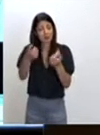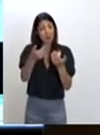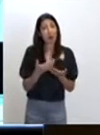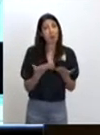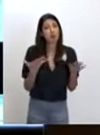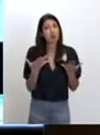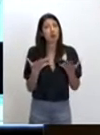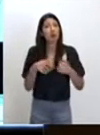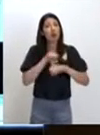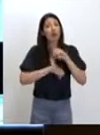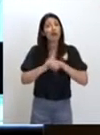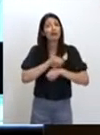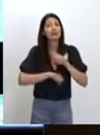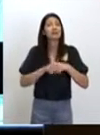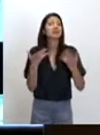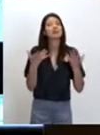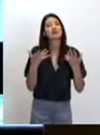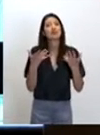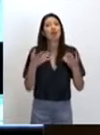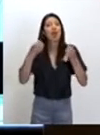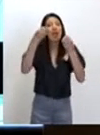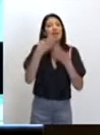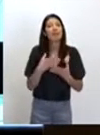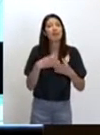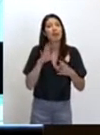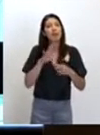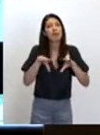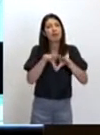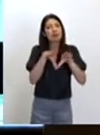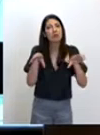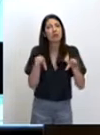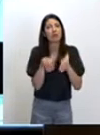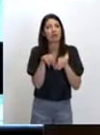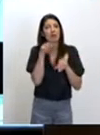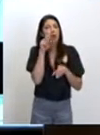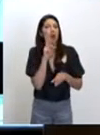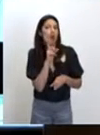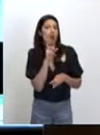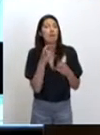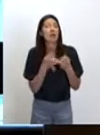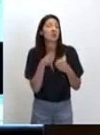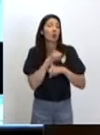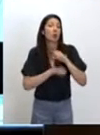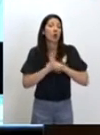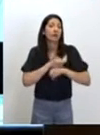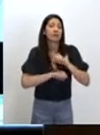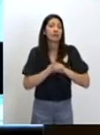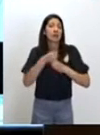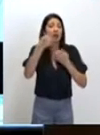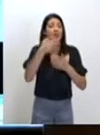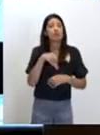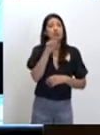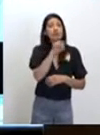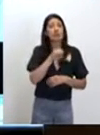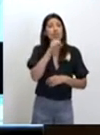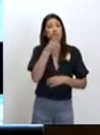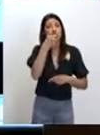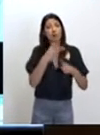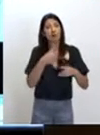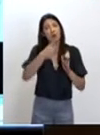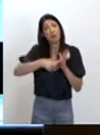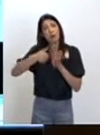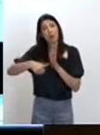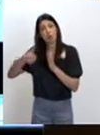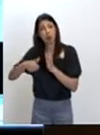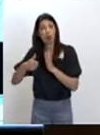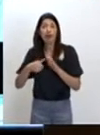parentalité. La crèche, donc cet équipement public, sera ouvert un samedi par mois à tous les